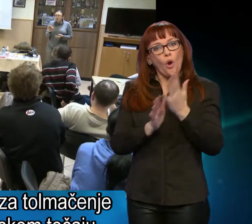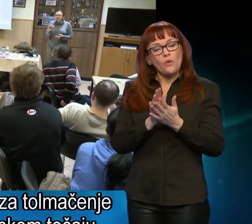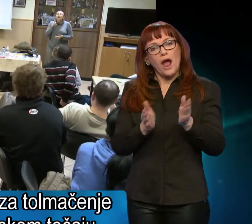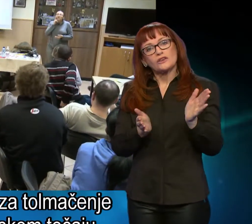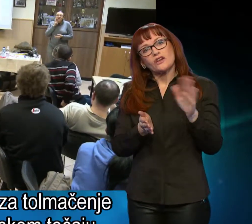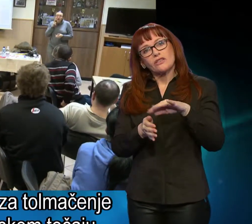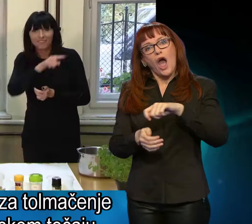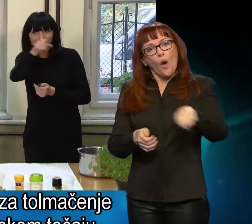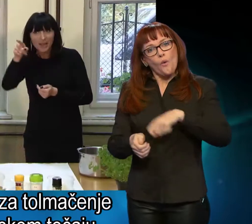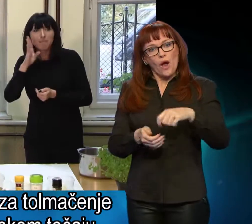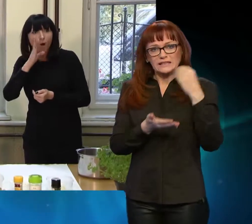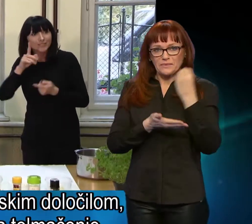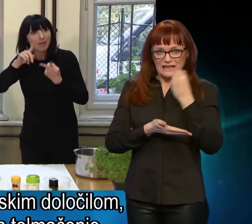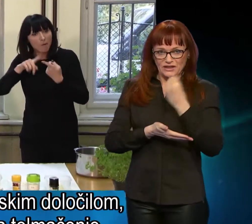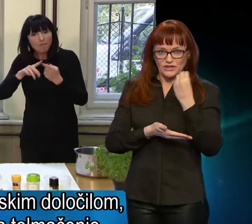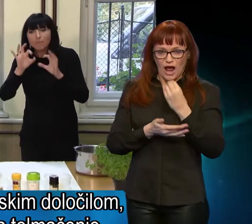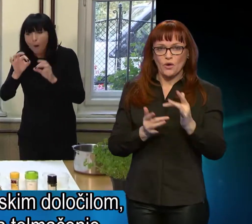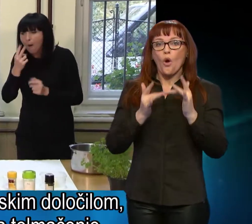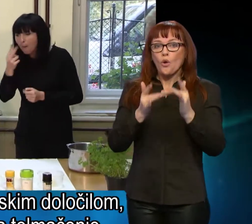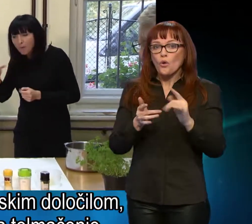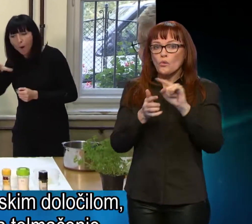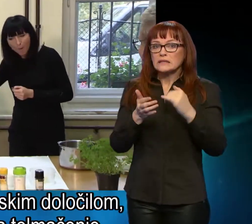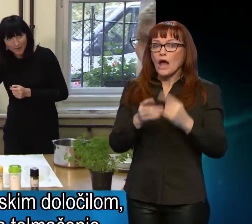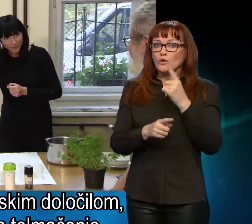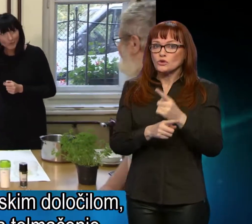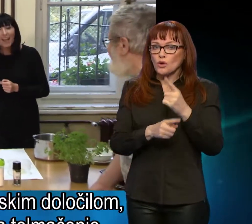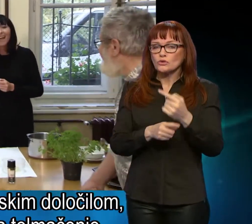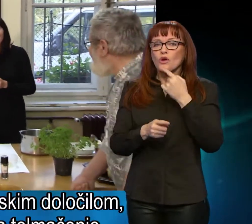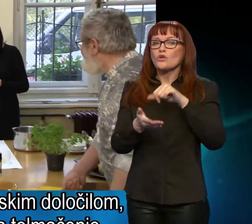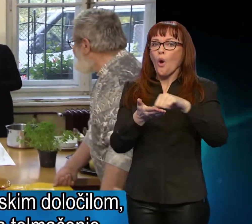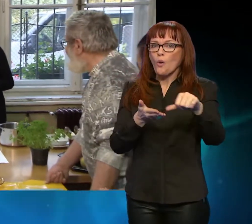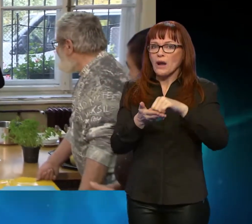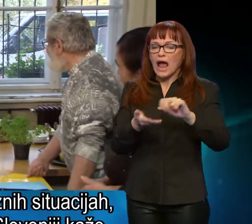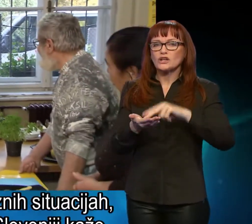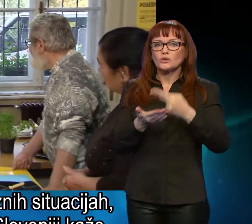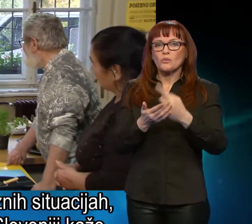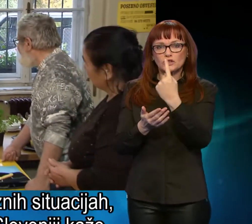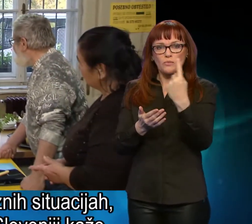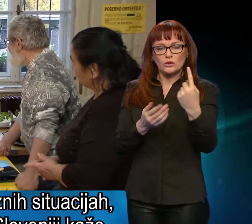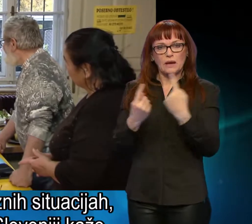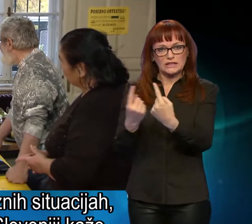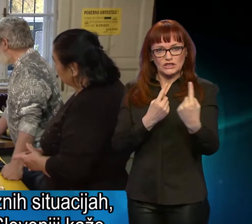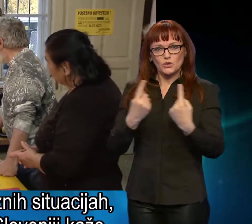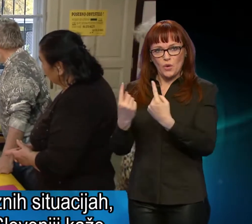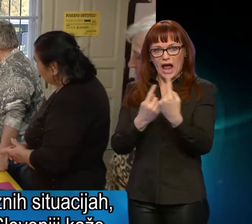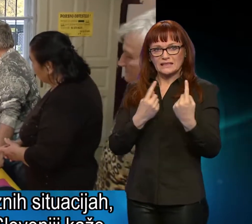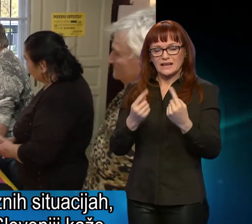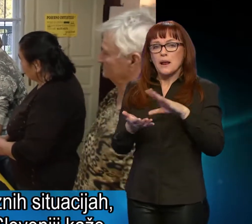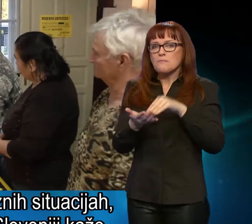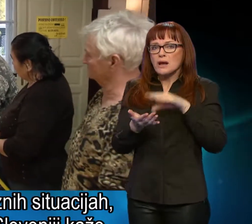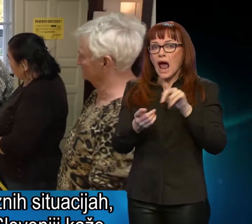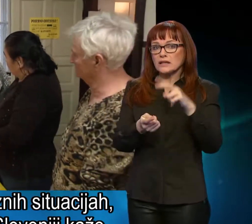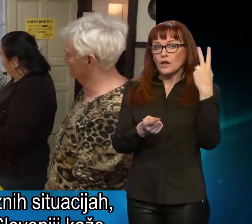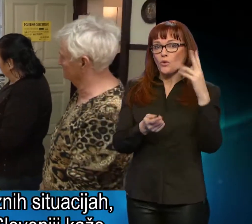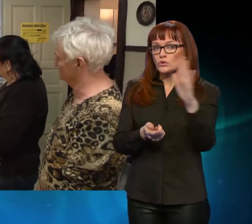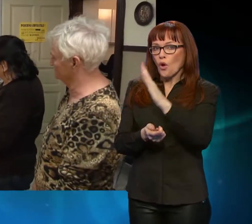kuharskem tečaju. Kljub zakonskim določilom, kdo plača tolmačenje v posameznih situacijah, praksa v